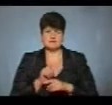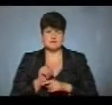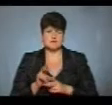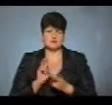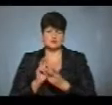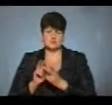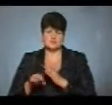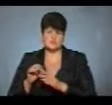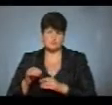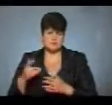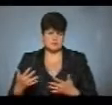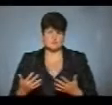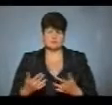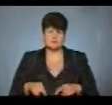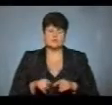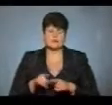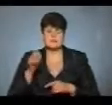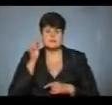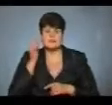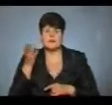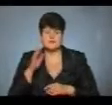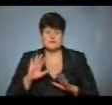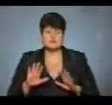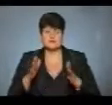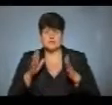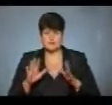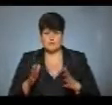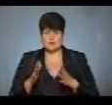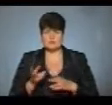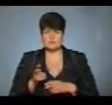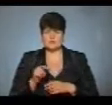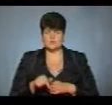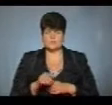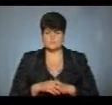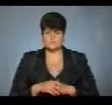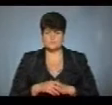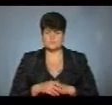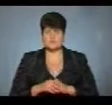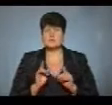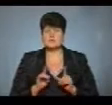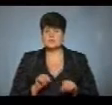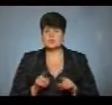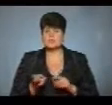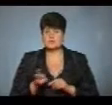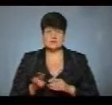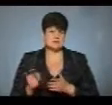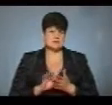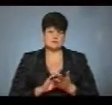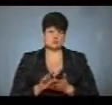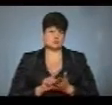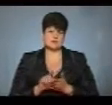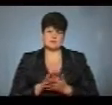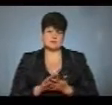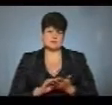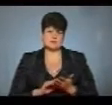тому так от згадали останній момент, тому прийшли сьогодні. Тільки що прийшли, буквально відразу сіли, почали писати